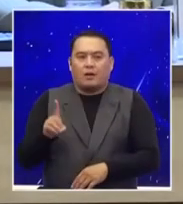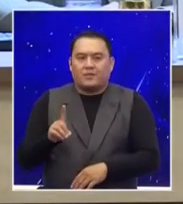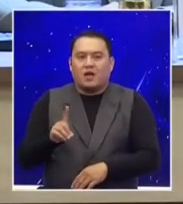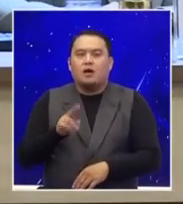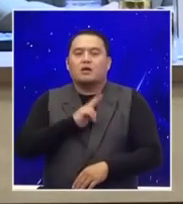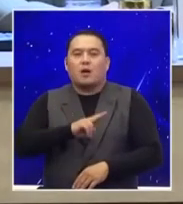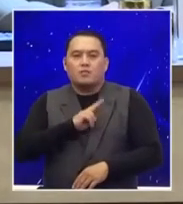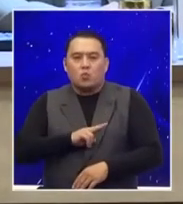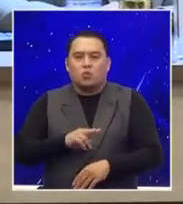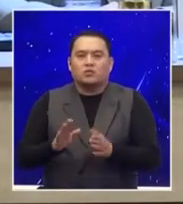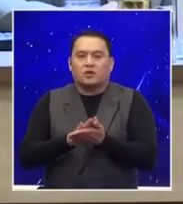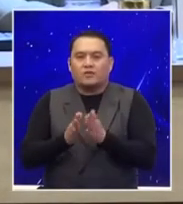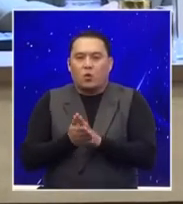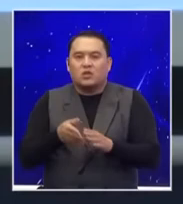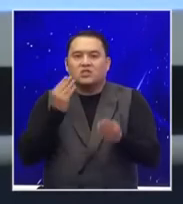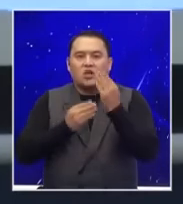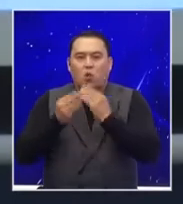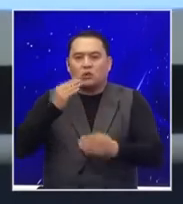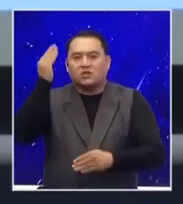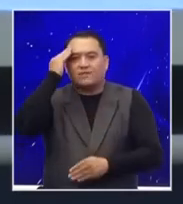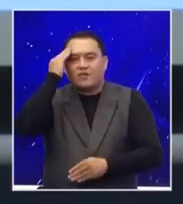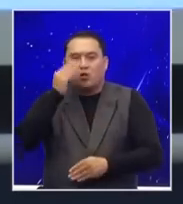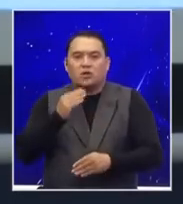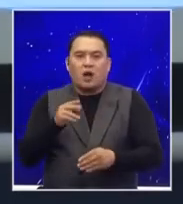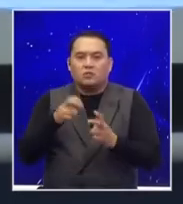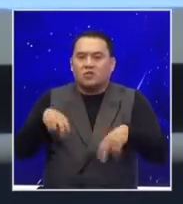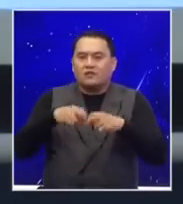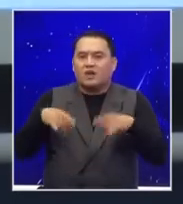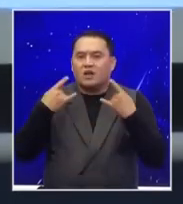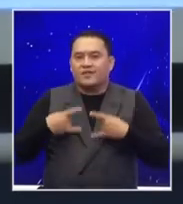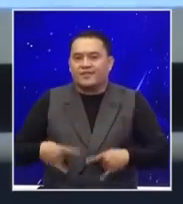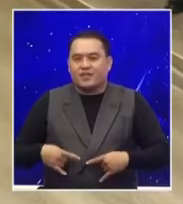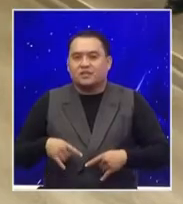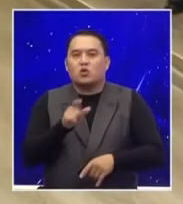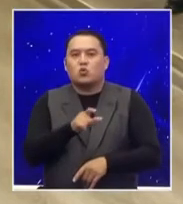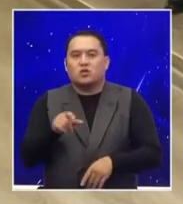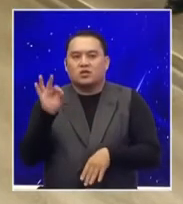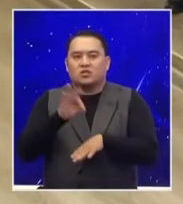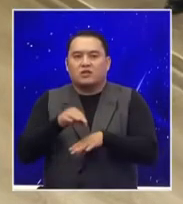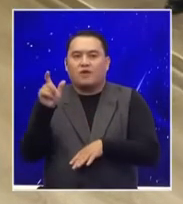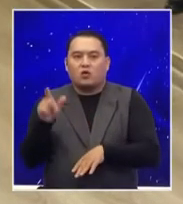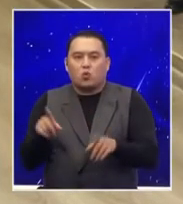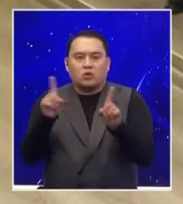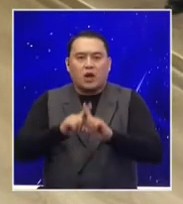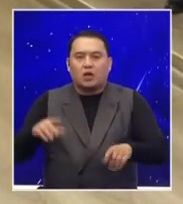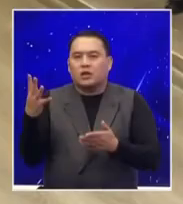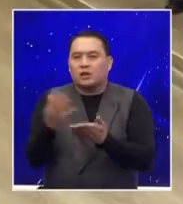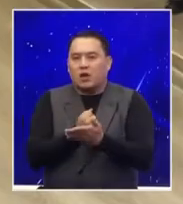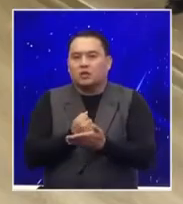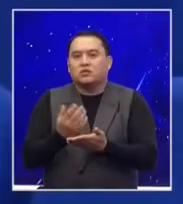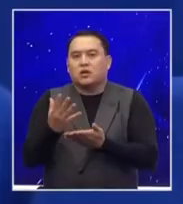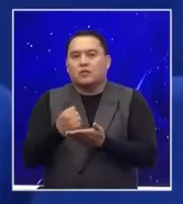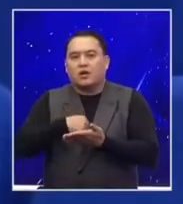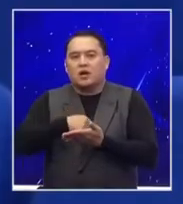Принцип работы системы заключается в искусственном интеллекте при обследовании рентген-снимков пациентов. Уникальная разработка позволяет хранить